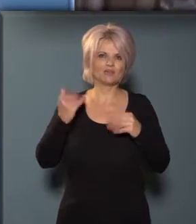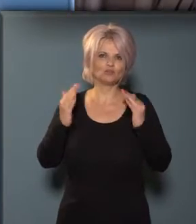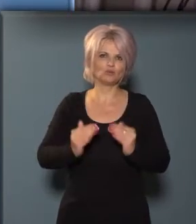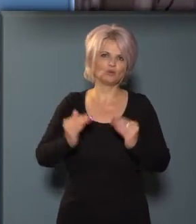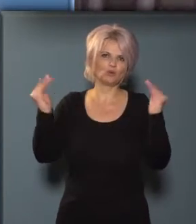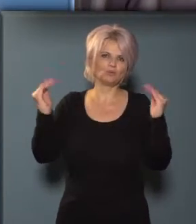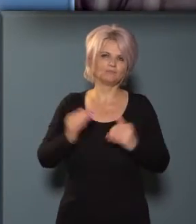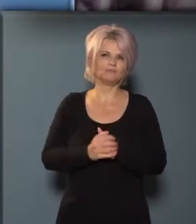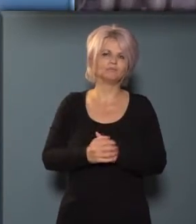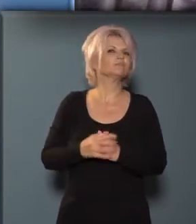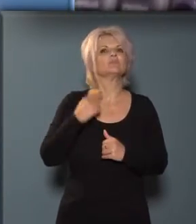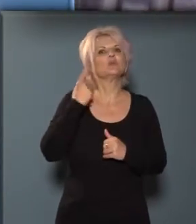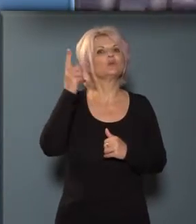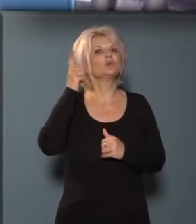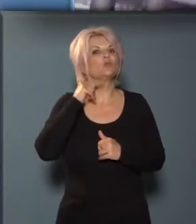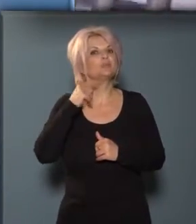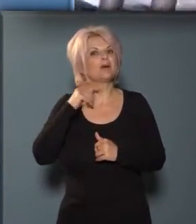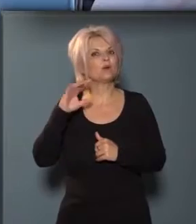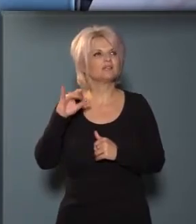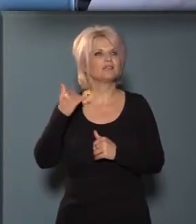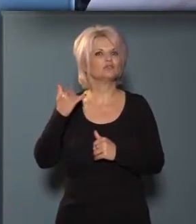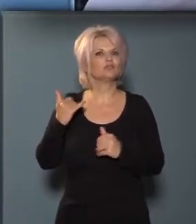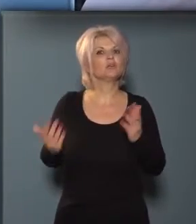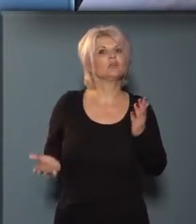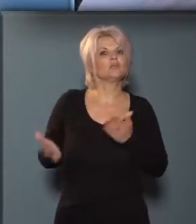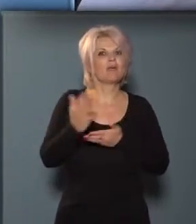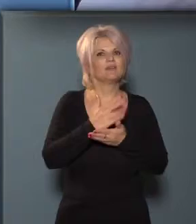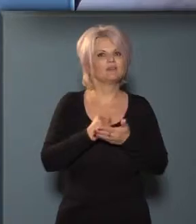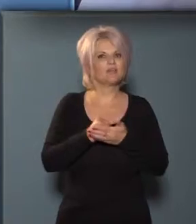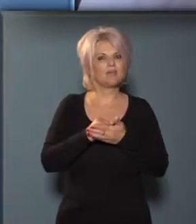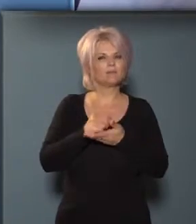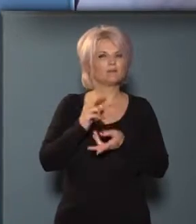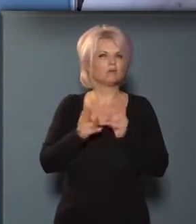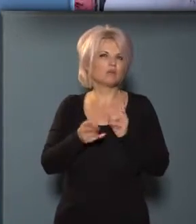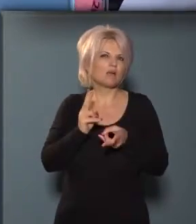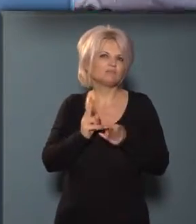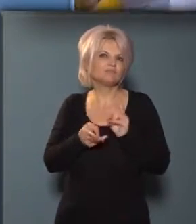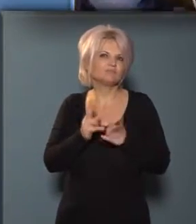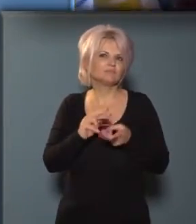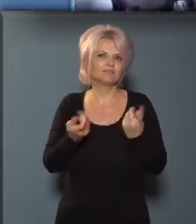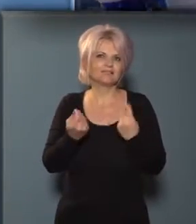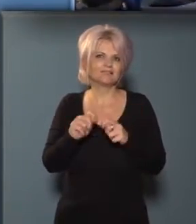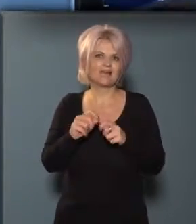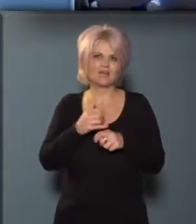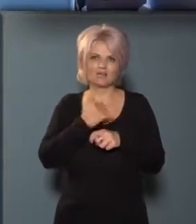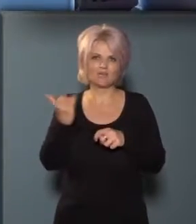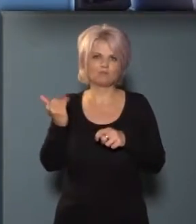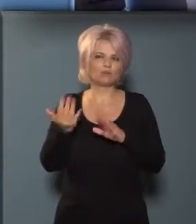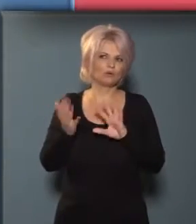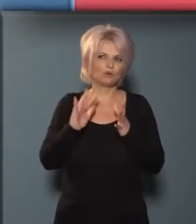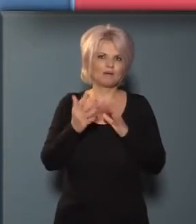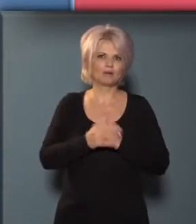növekszenek. Önök tonnában és bevételben hogy zárnak egy esztendőt